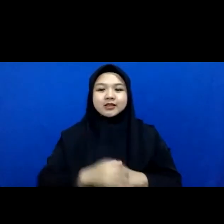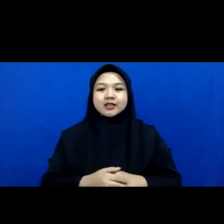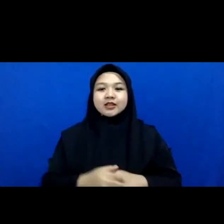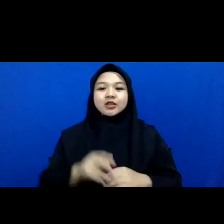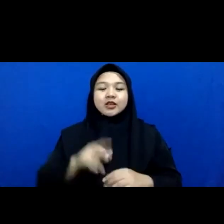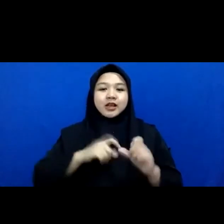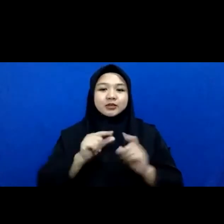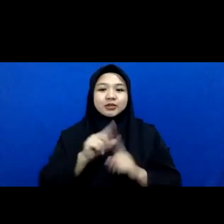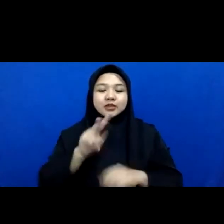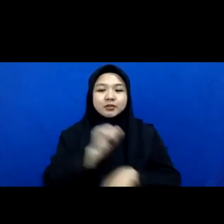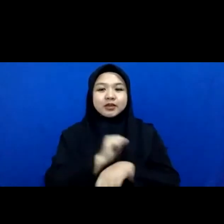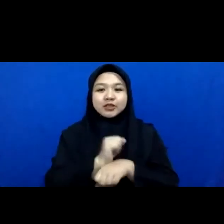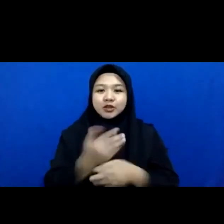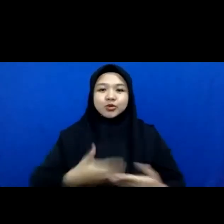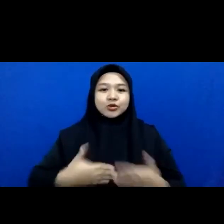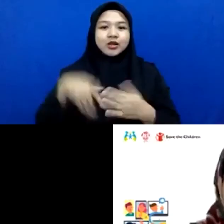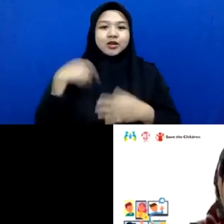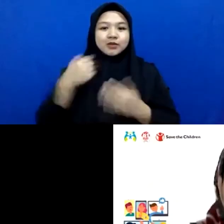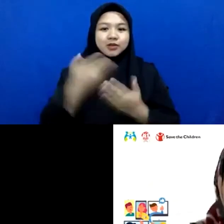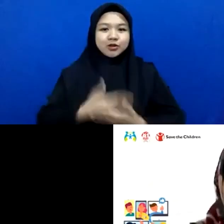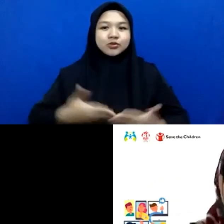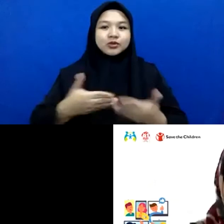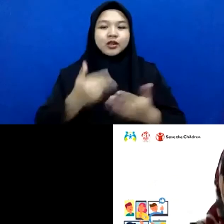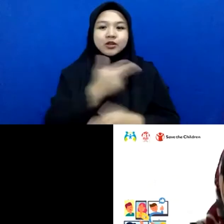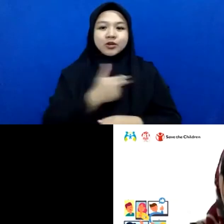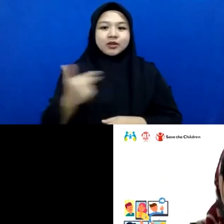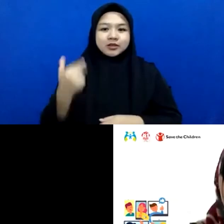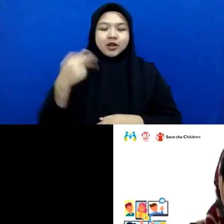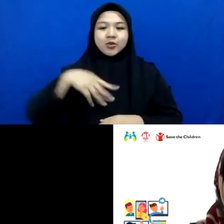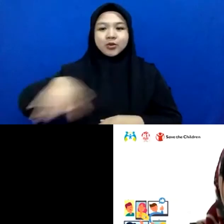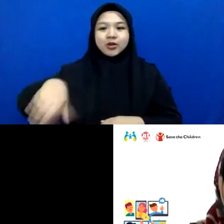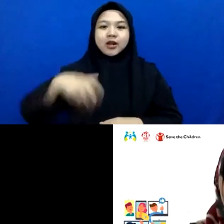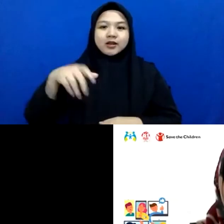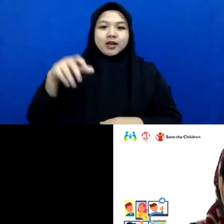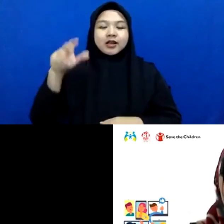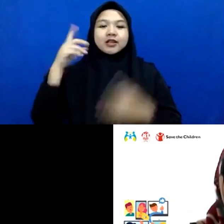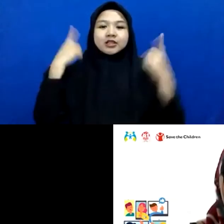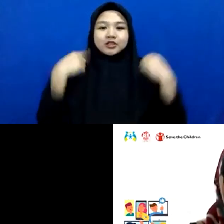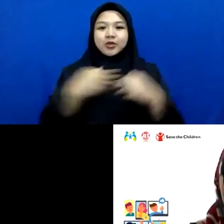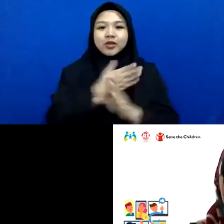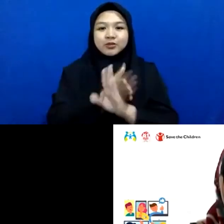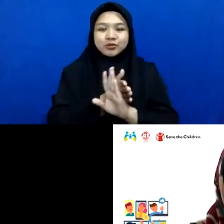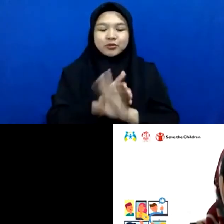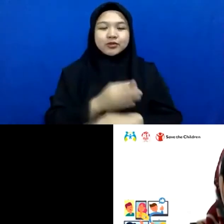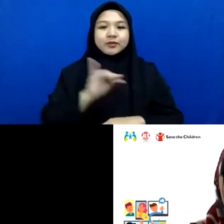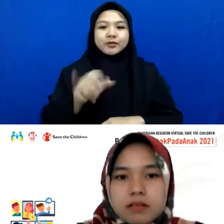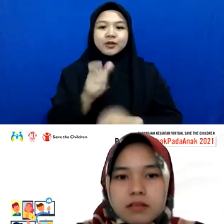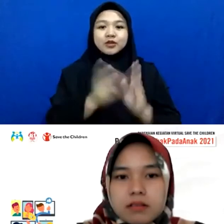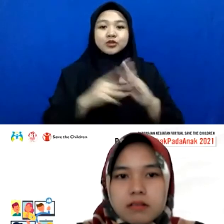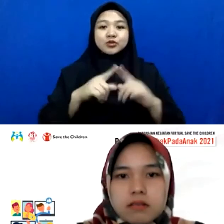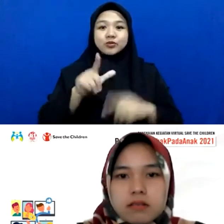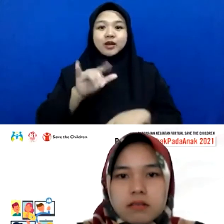Supervisor Pekerja Sosial Kementerian Sosial Republik Indonesia untuk wilayah Provinsi Jawa Timur. Mas Jumali ini telah